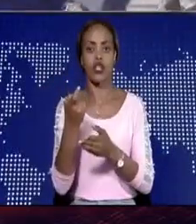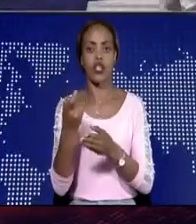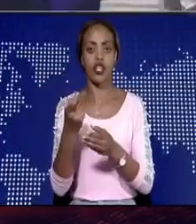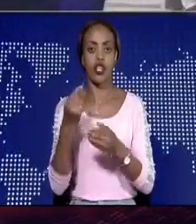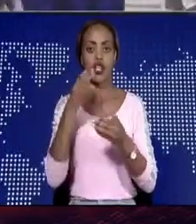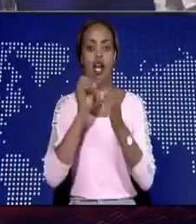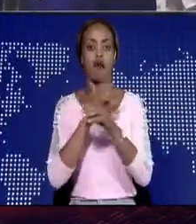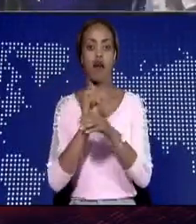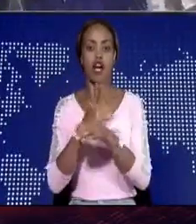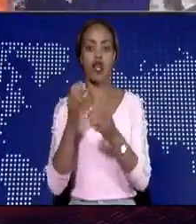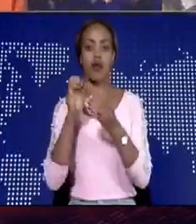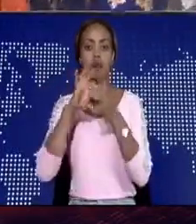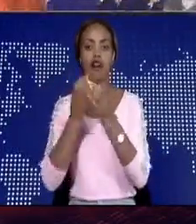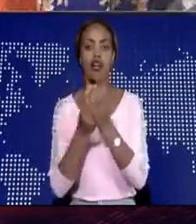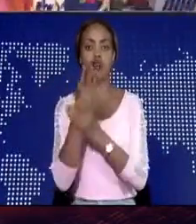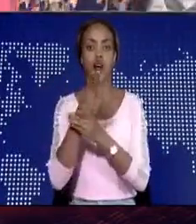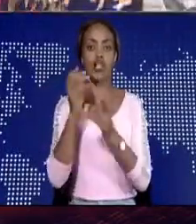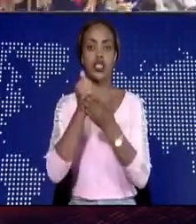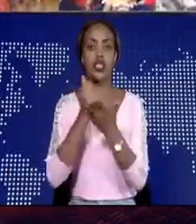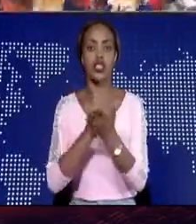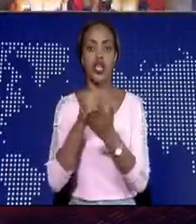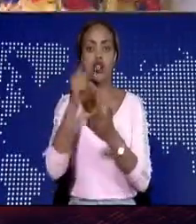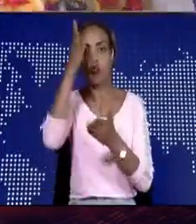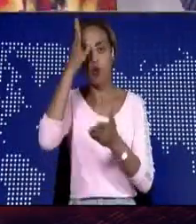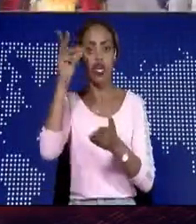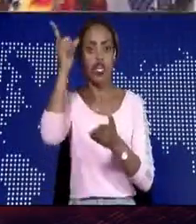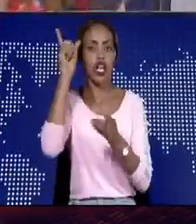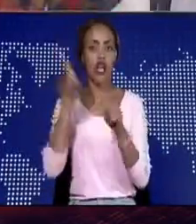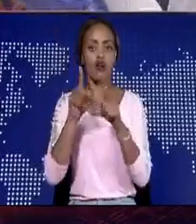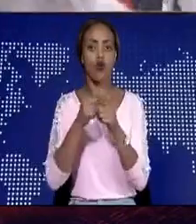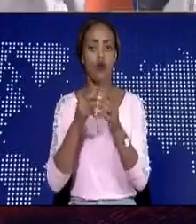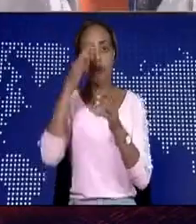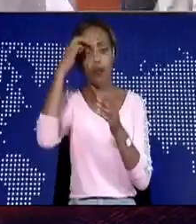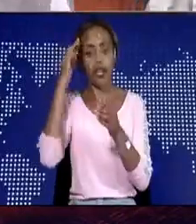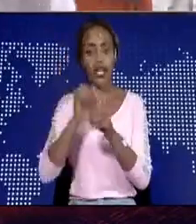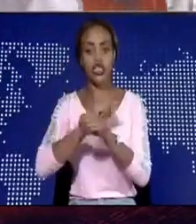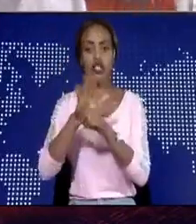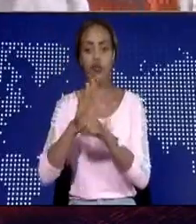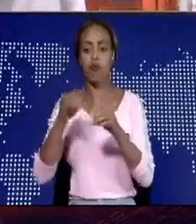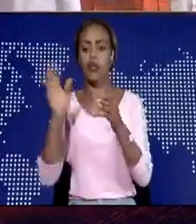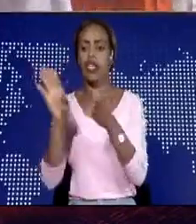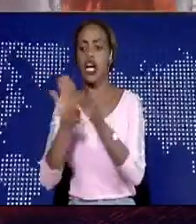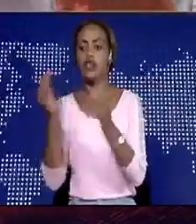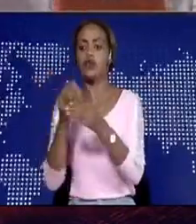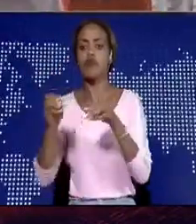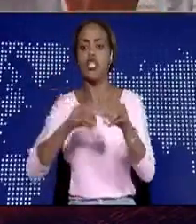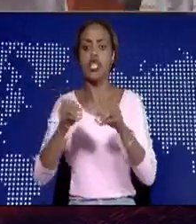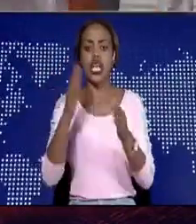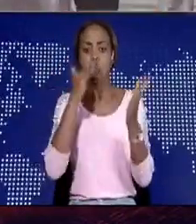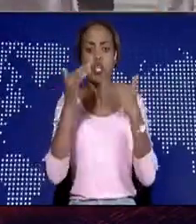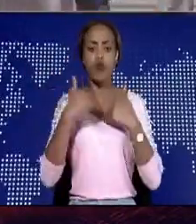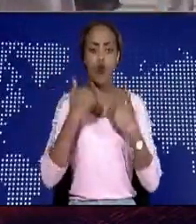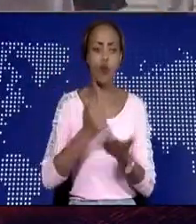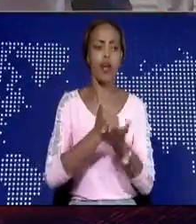خری محبر لمعت اندرتا ایت یرگا گبر اگزابیر بوگنم مخنات وایرس کورونان معقات منقصاسن ابس گم زرکو وگنات